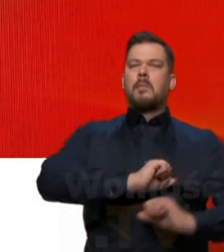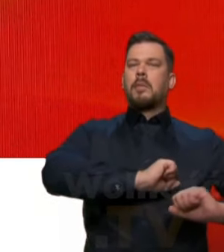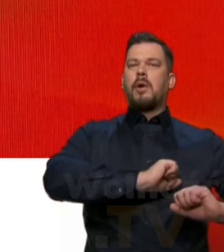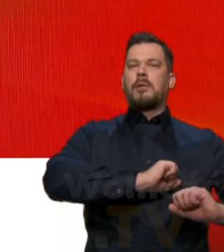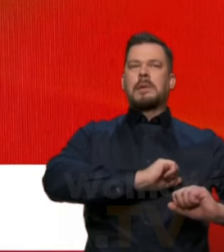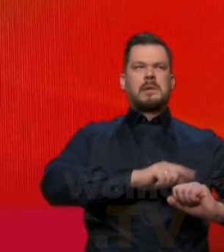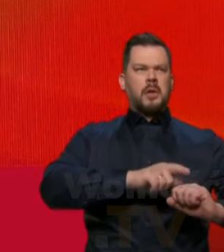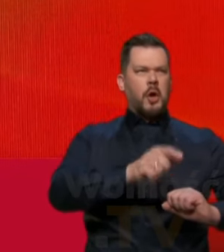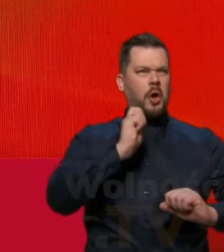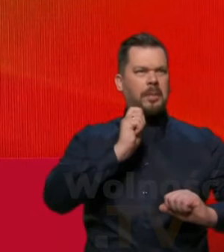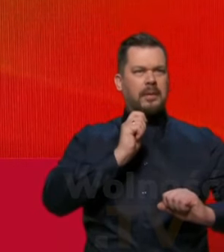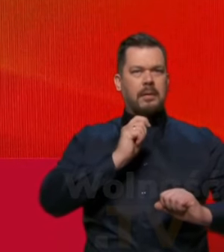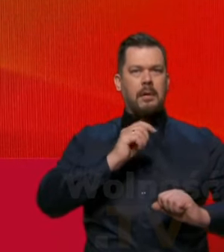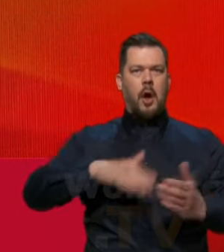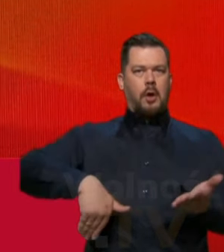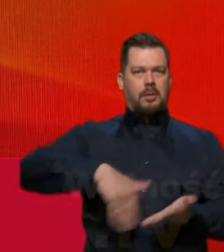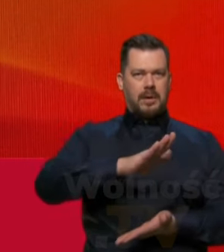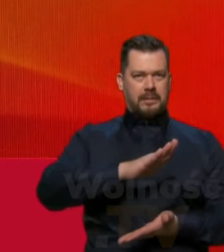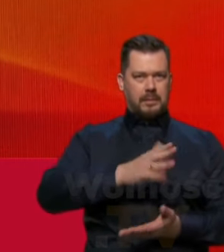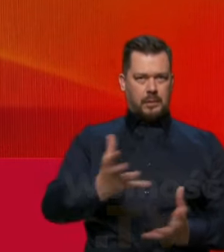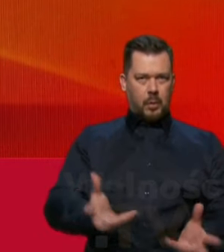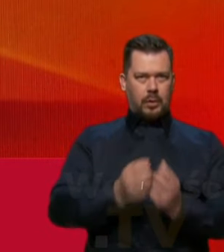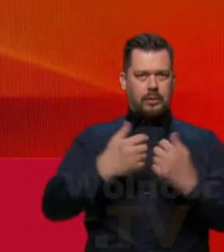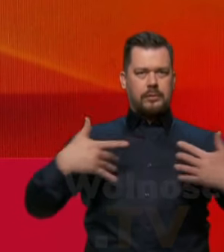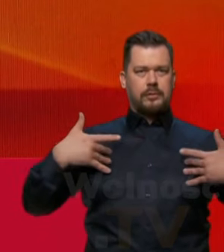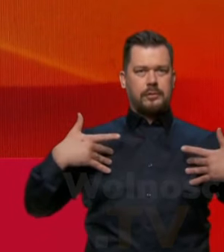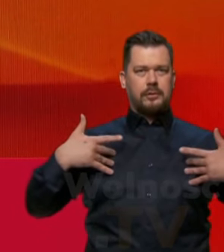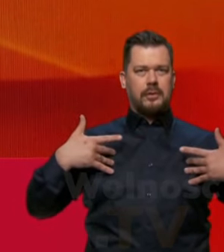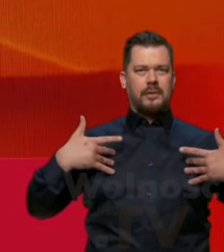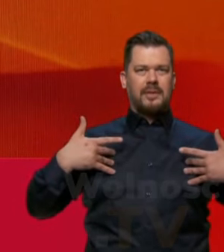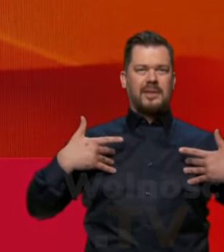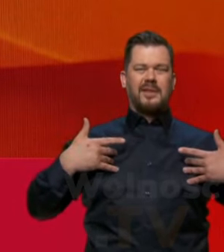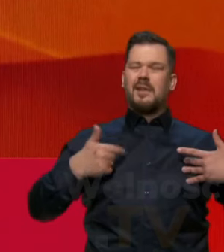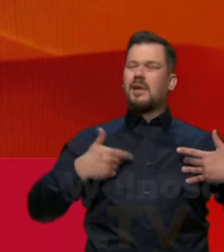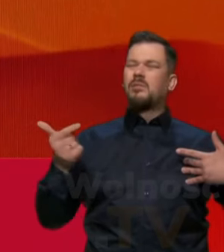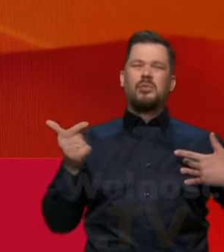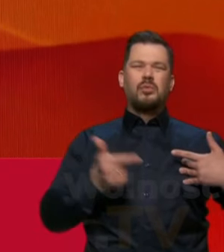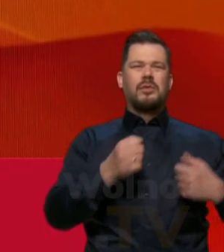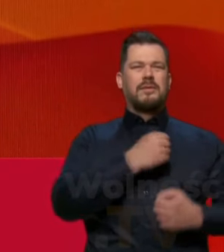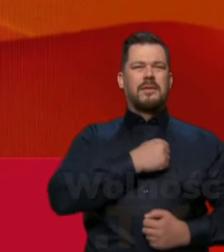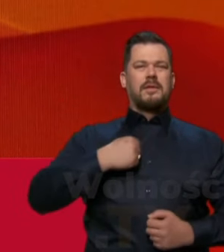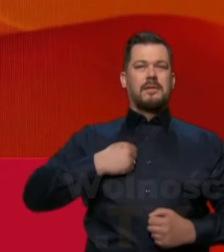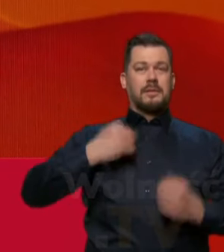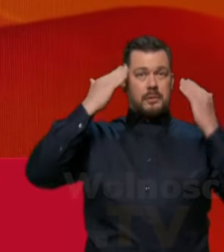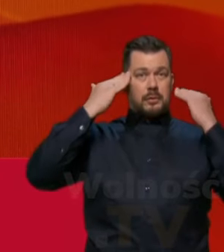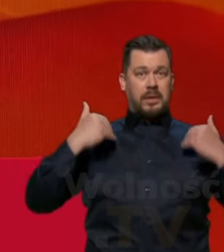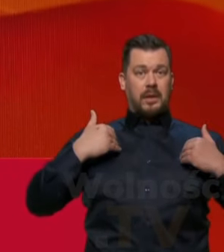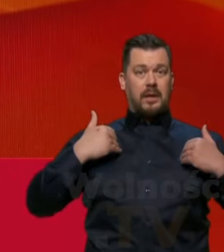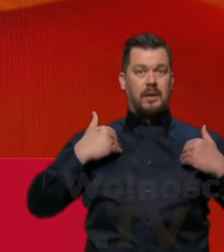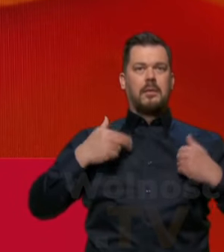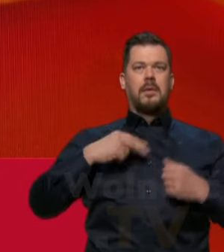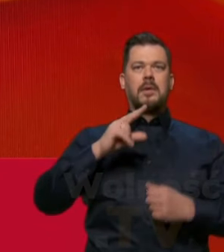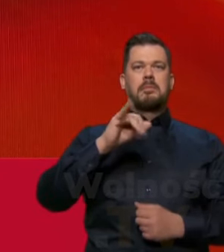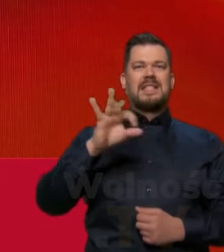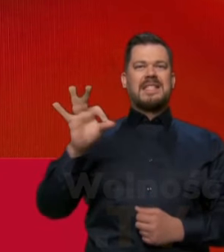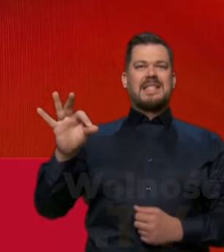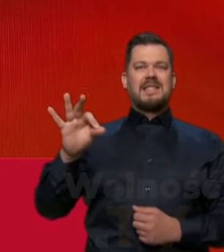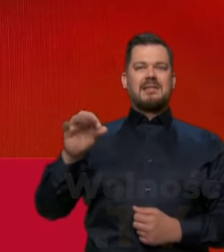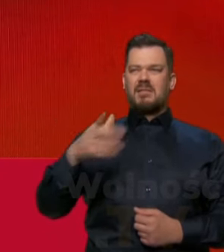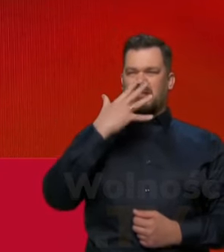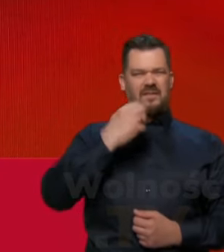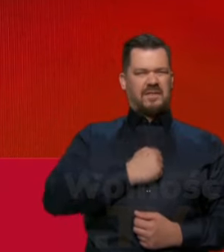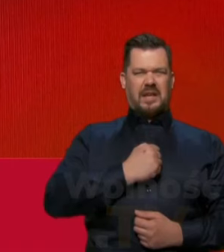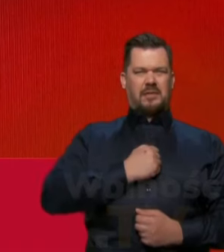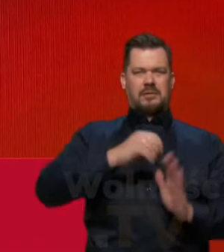kobiety, że lekarze odmawiają ratowania życia. I dlatego myśmy już w warszawskich szpitalach, nawet jak rządził PiS, wprowadzili zasadę jasną,